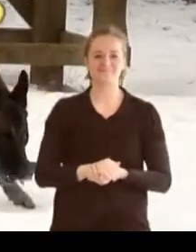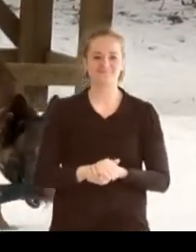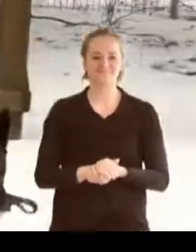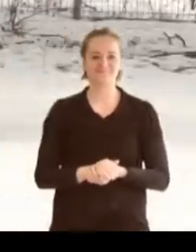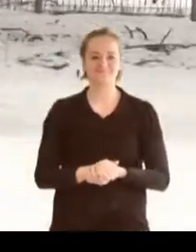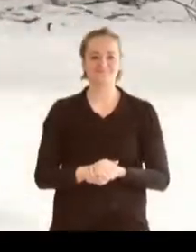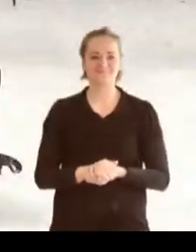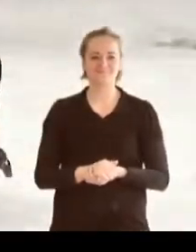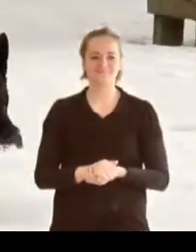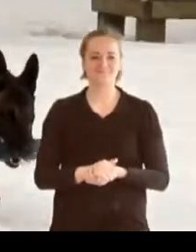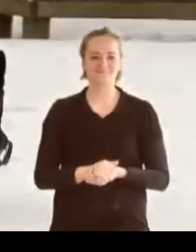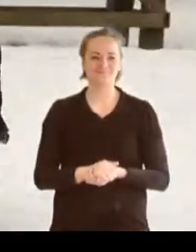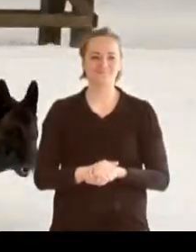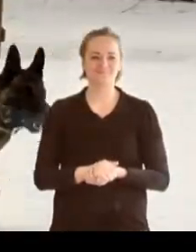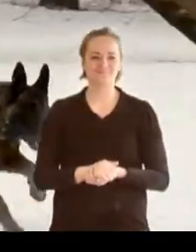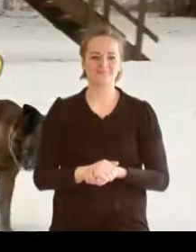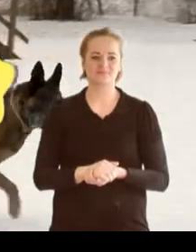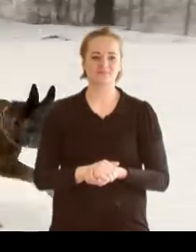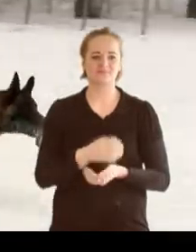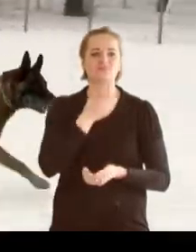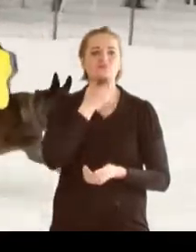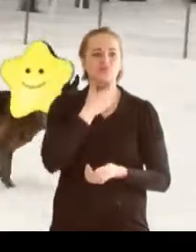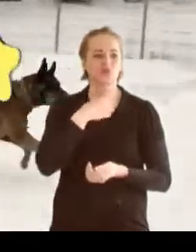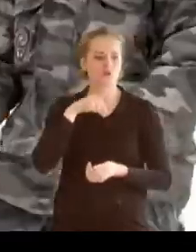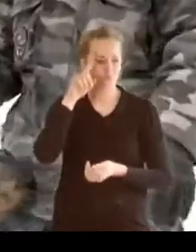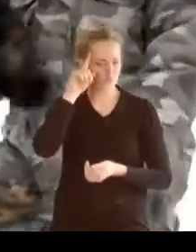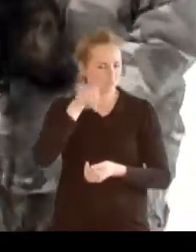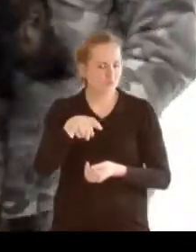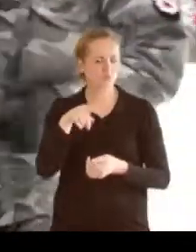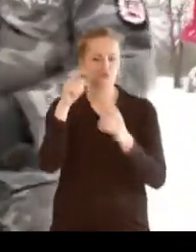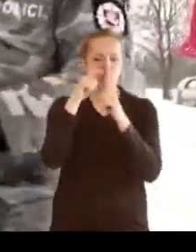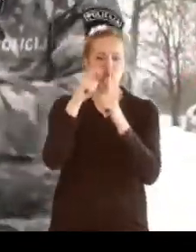Opa! No, no, šuniuk, pirmin!